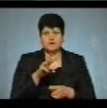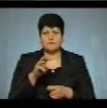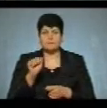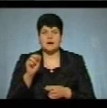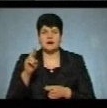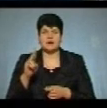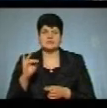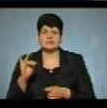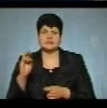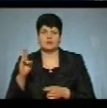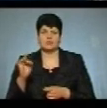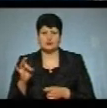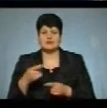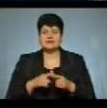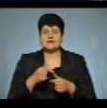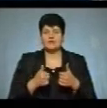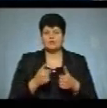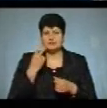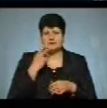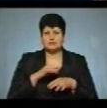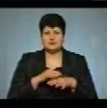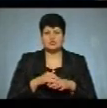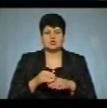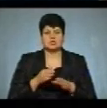Мацикур. Цей конкурс завжди відбувається шляхом